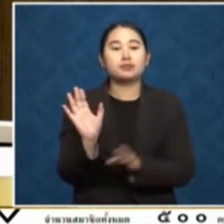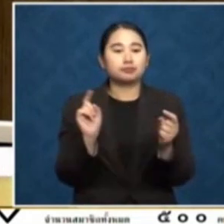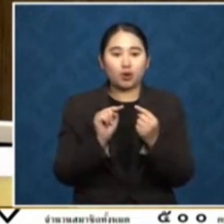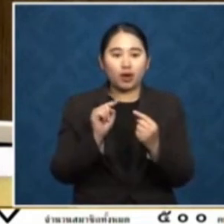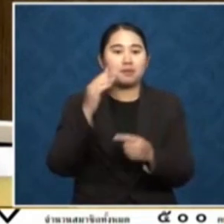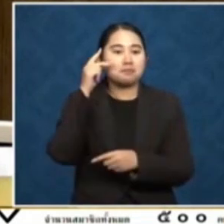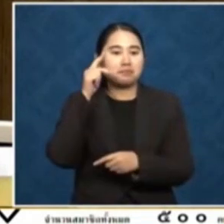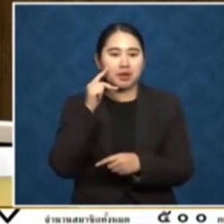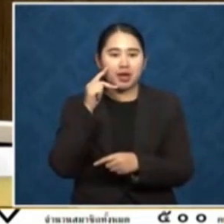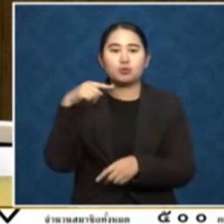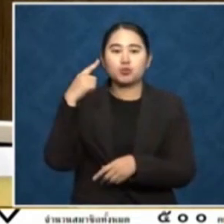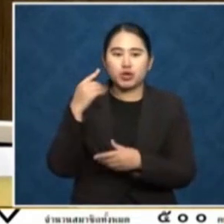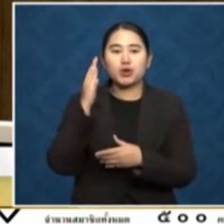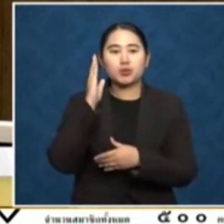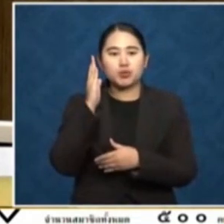ไม่ได้เกี่ยวกับเพศนะคะ